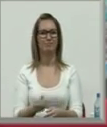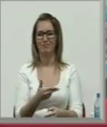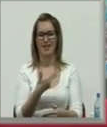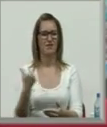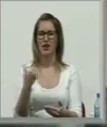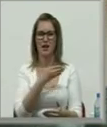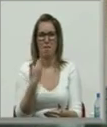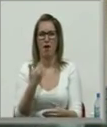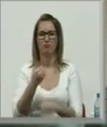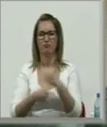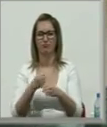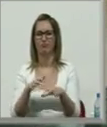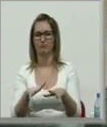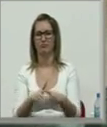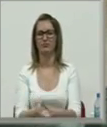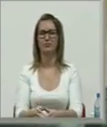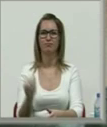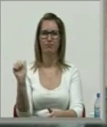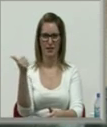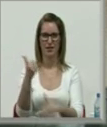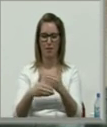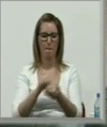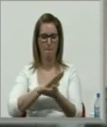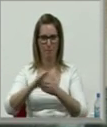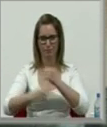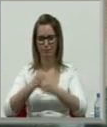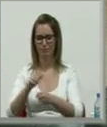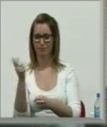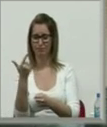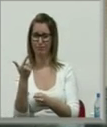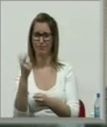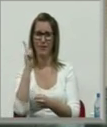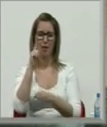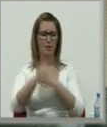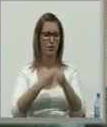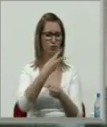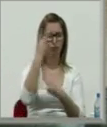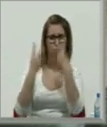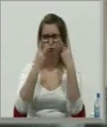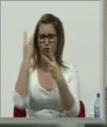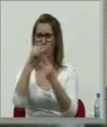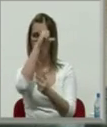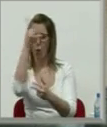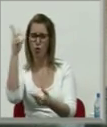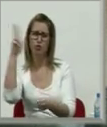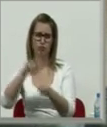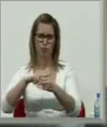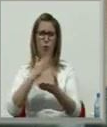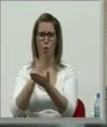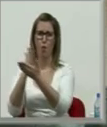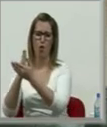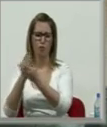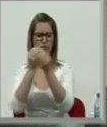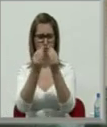Więc tutaj z jednej strony bezrobocie, a z drugiej strony pracodawca w kłopocie, bo szuka ludzi, którzy pomogą mu rozwijać jego